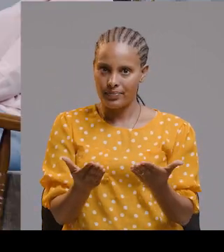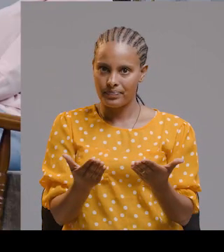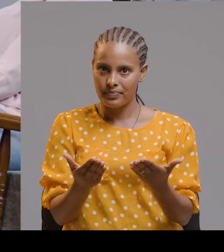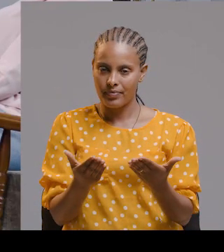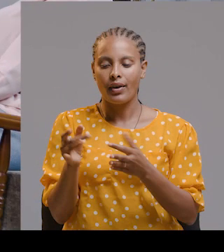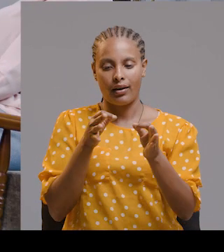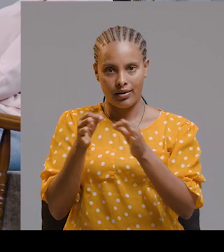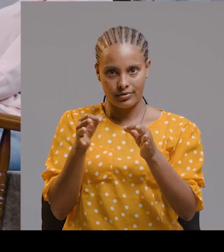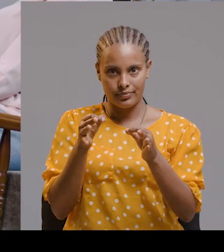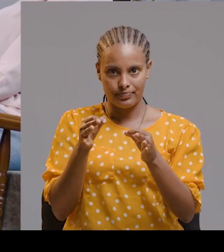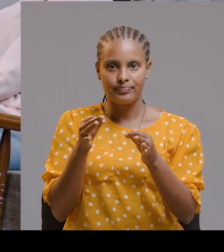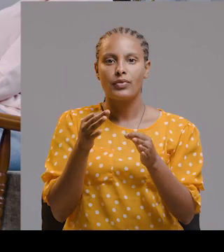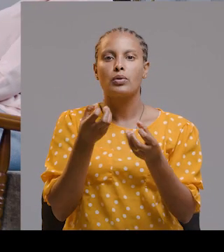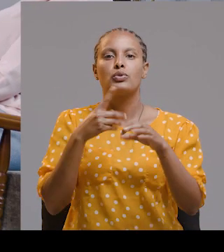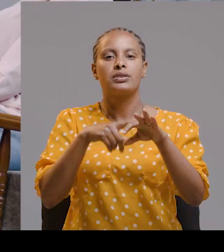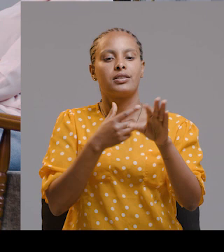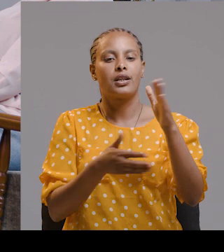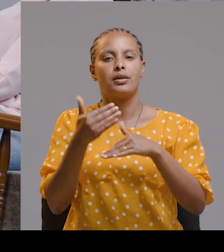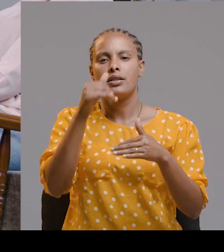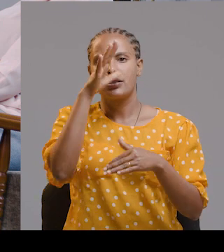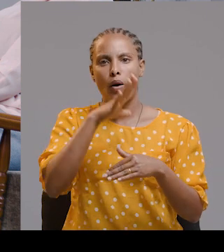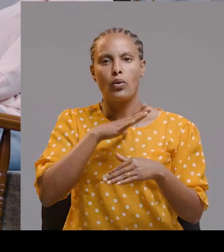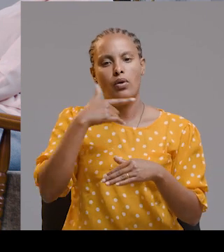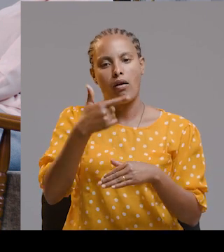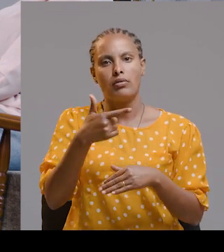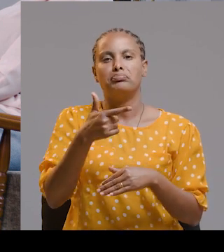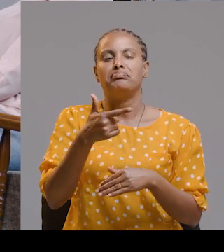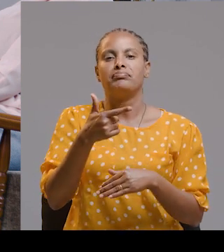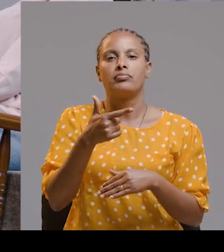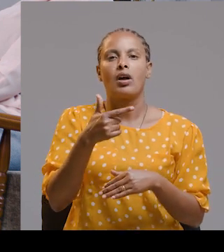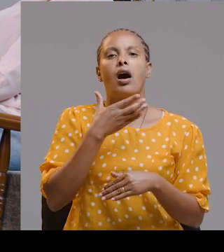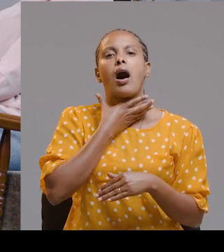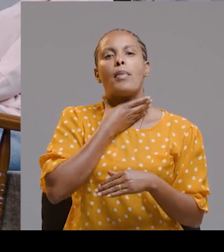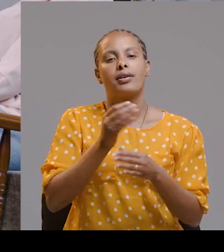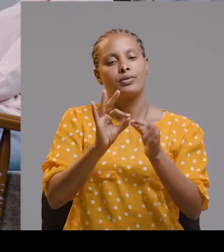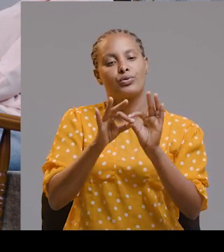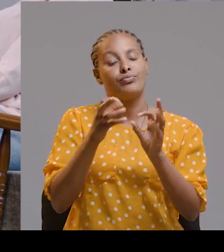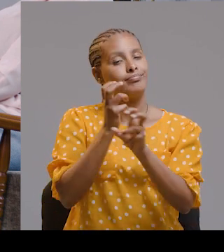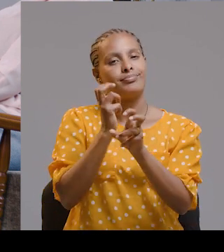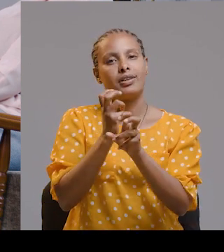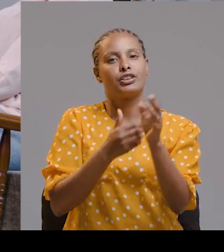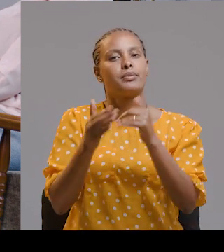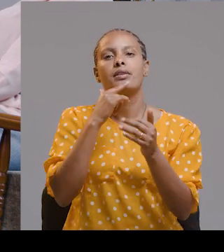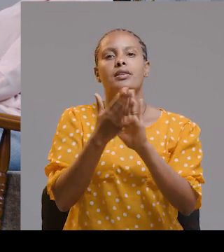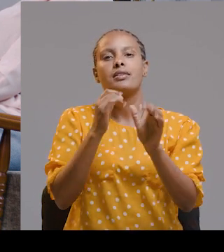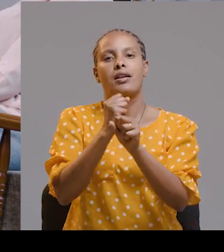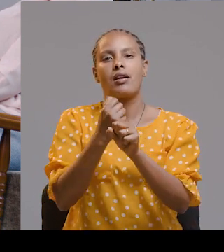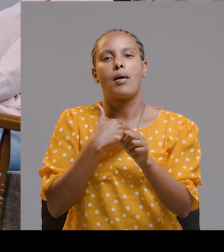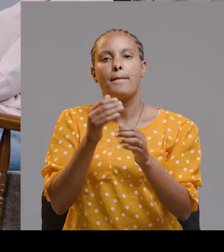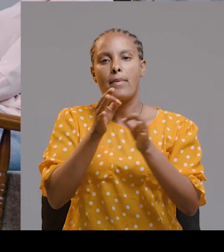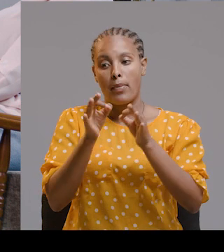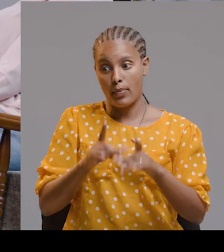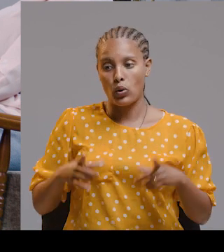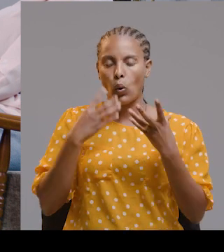ገና ገለጻ ያደረክልኝ ብለቱም ብዙ ጊዜ ስለምንቸገር ትሮማ ይያልን እንደምናወራው ነው በአማርኛ ማምጣቱ ላይም ትንሽ ስለምንቸገር እንዲሳፋ ያለ